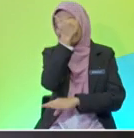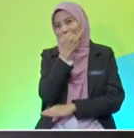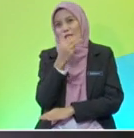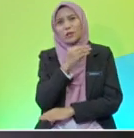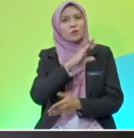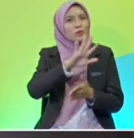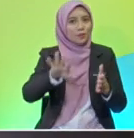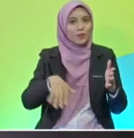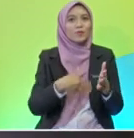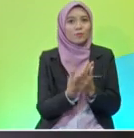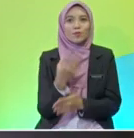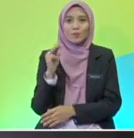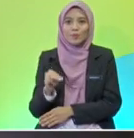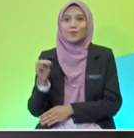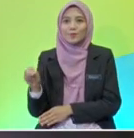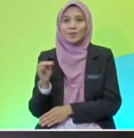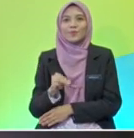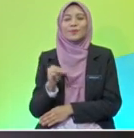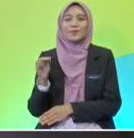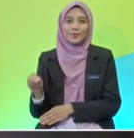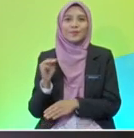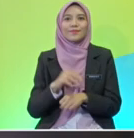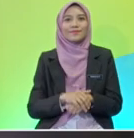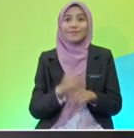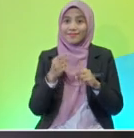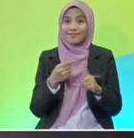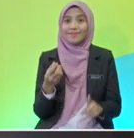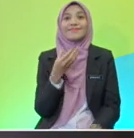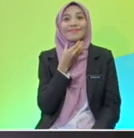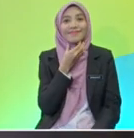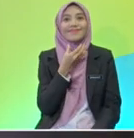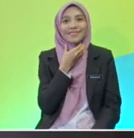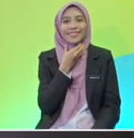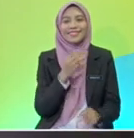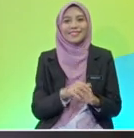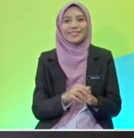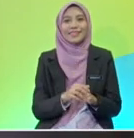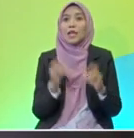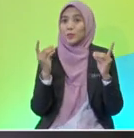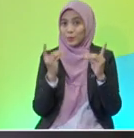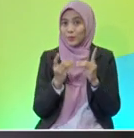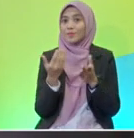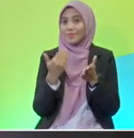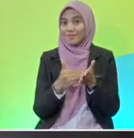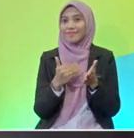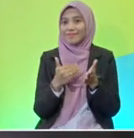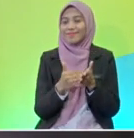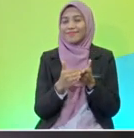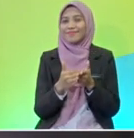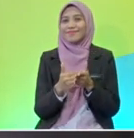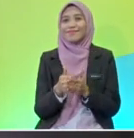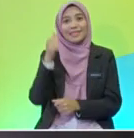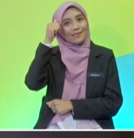sekolah bahkan serai perak Maafkan saya berjumpa lagi di lain masih dan di lain ketika Assalamualaikum